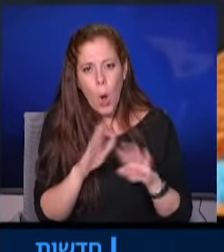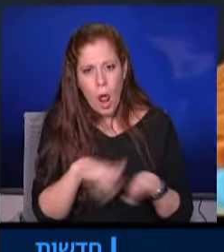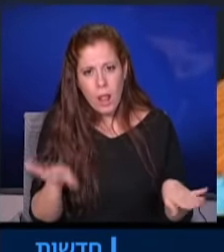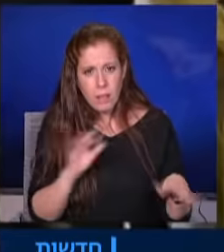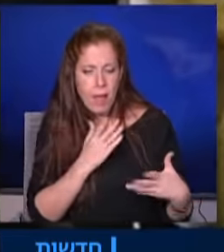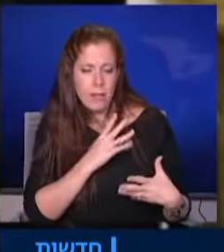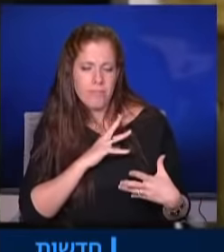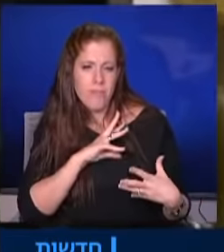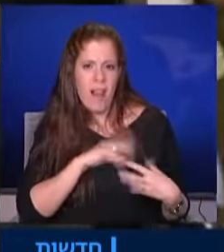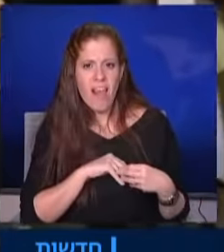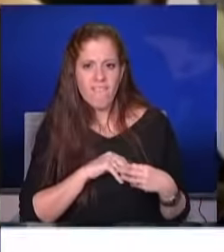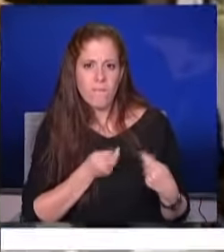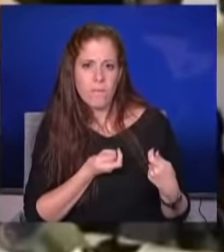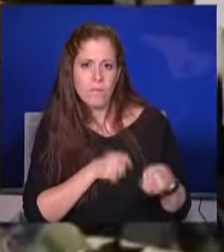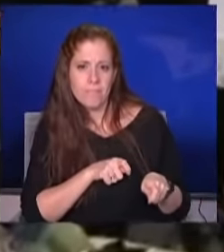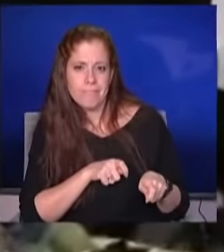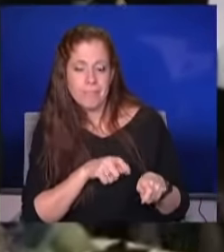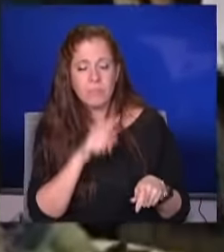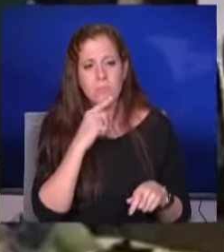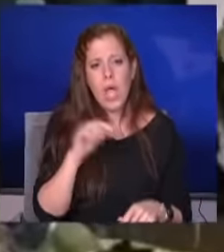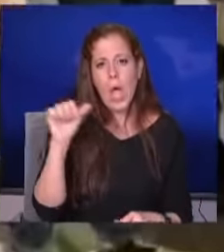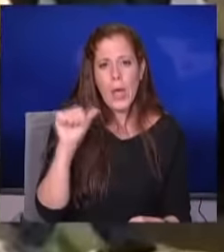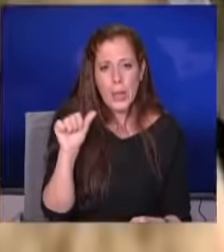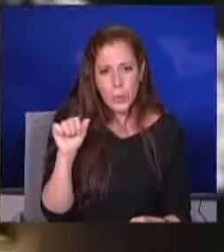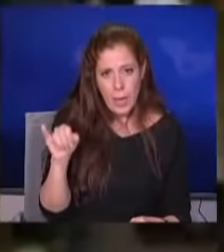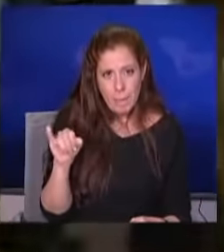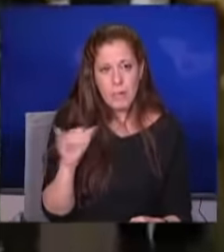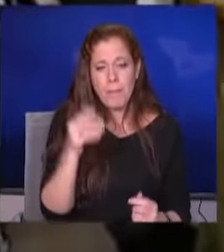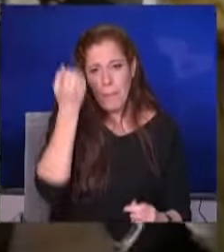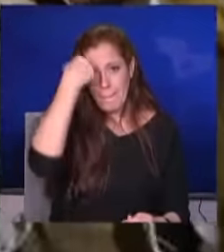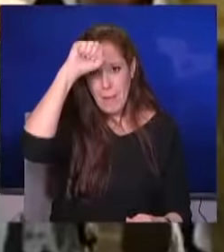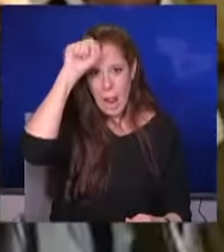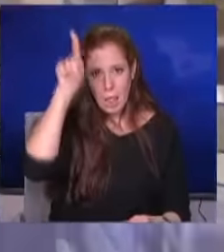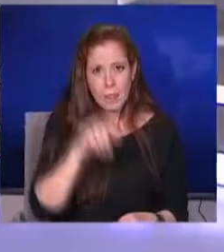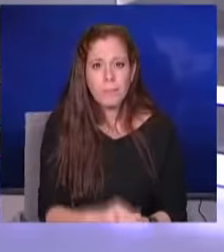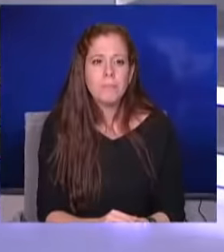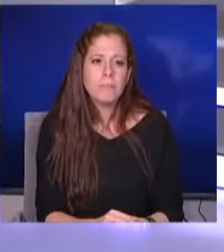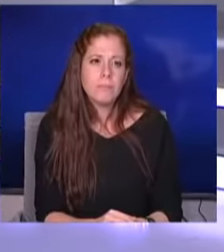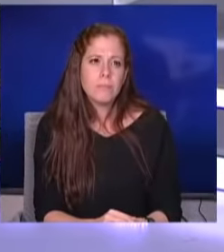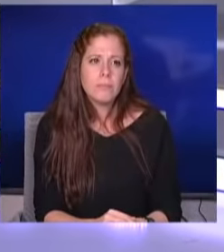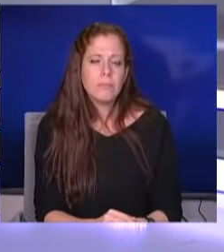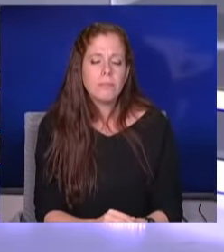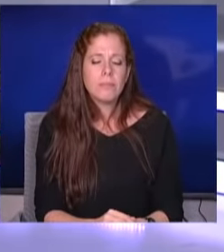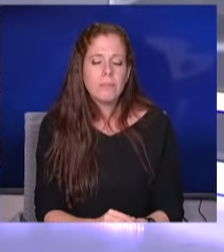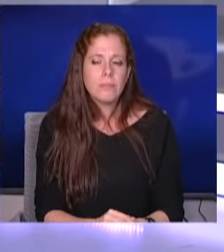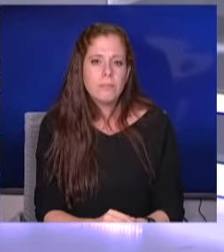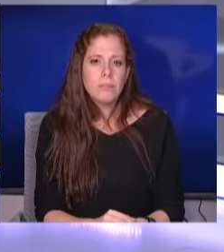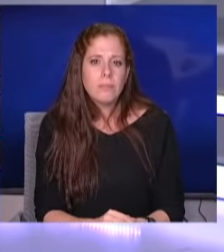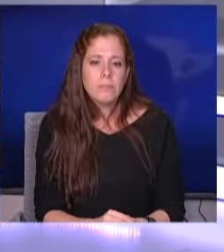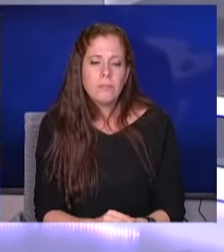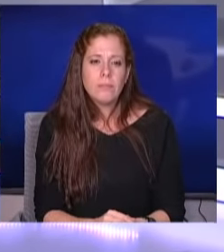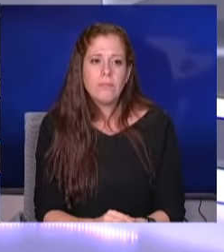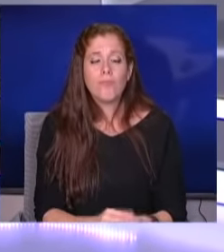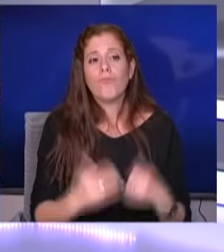הלב. אנטוניה ימין, ברלין. עם ישראל, עם ישראל, עם ישראל. גיא בלילה היה